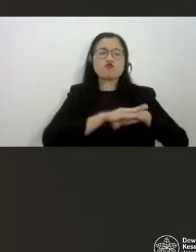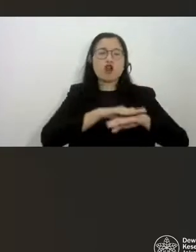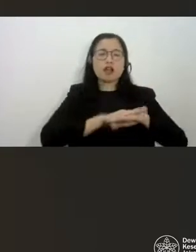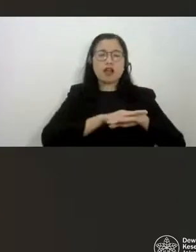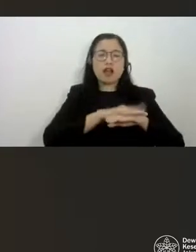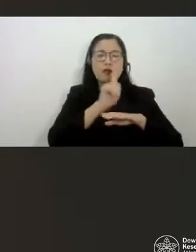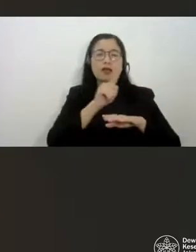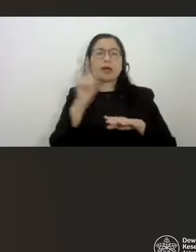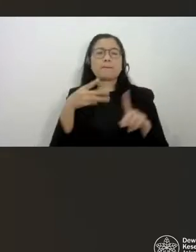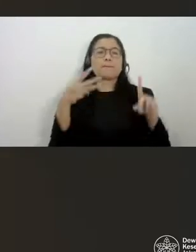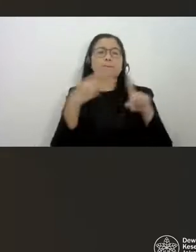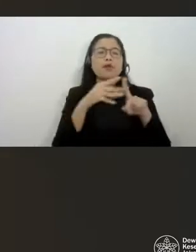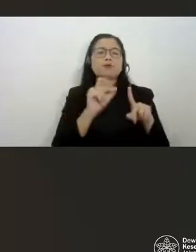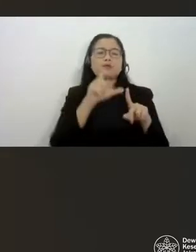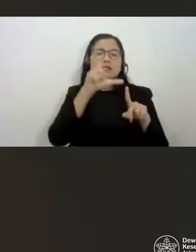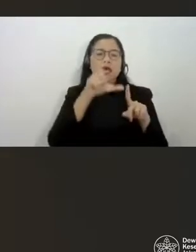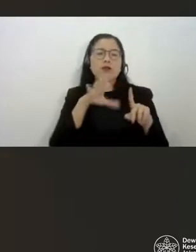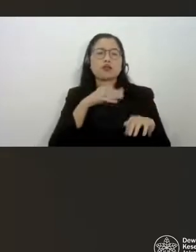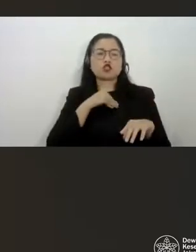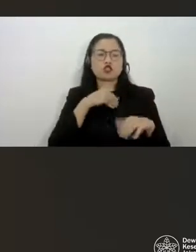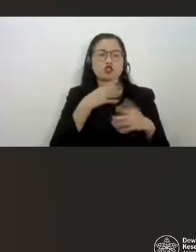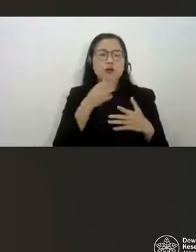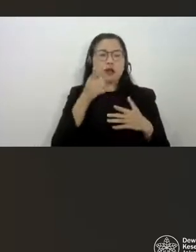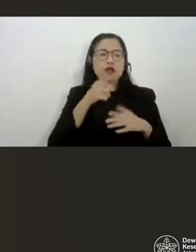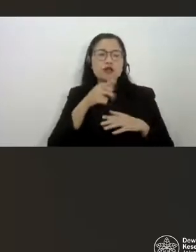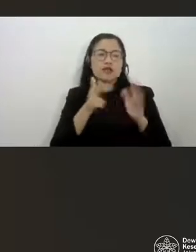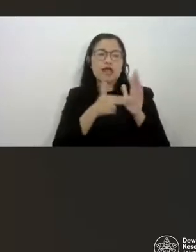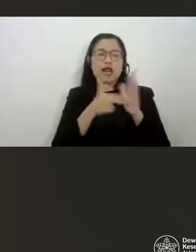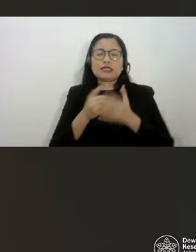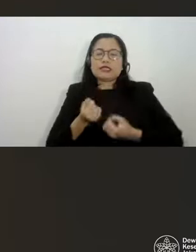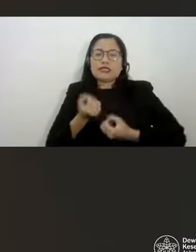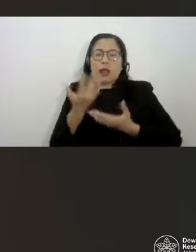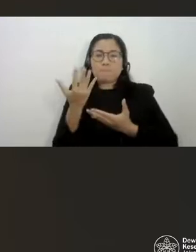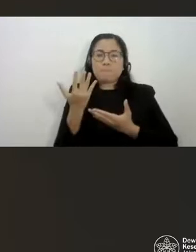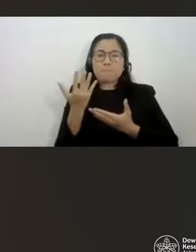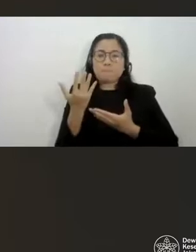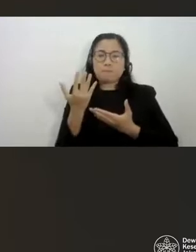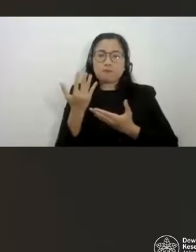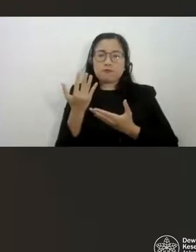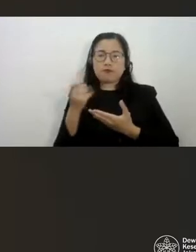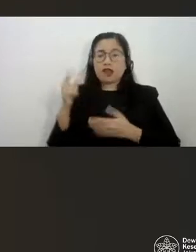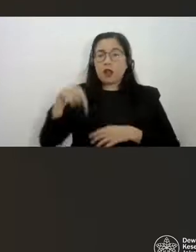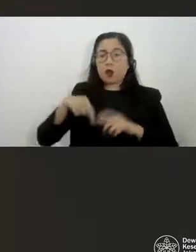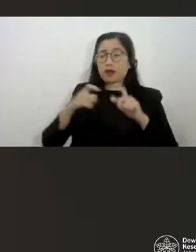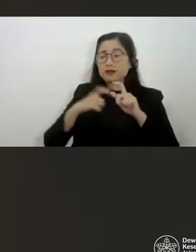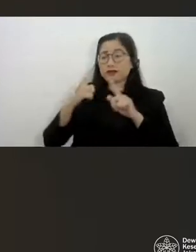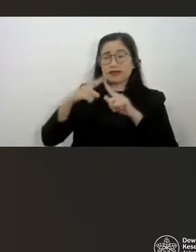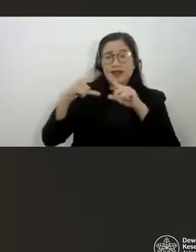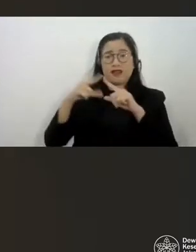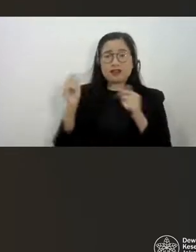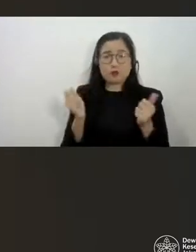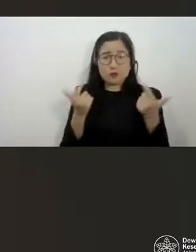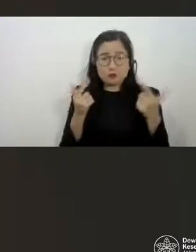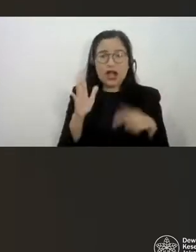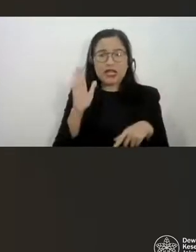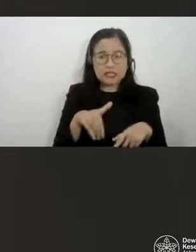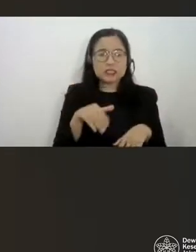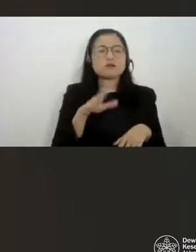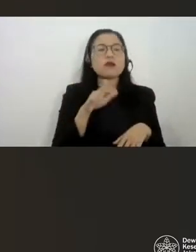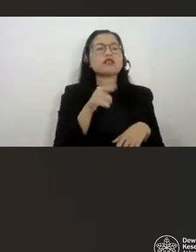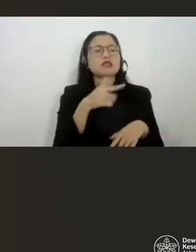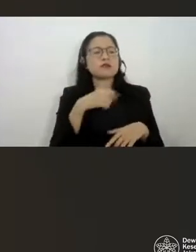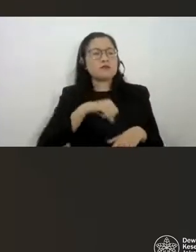bagian dari nilai-nilai Islami. Kini, seandainya STA masih hidup, beliau pasti amat bangga melihat